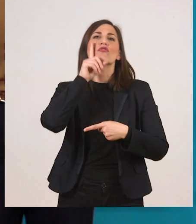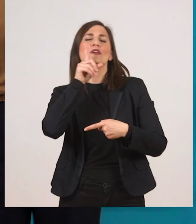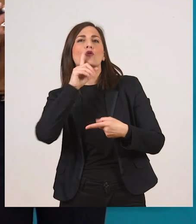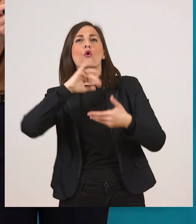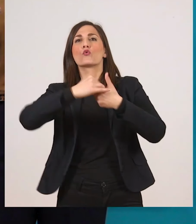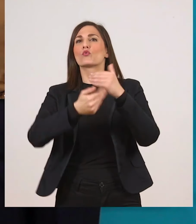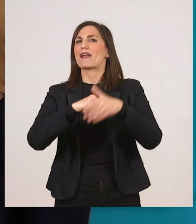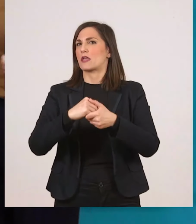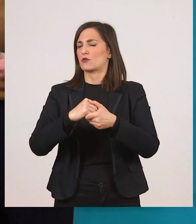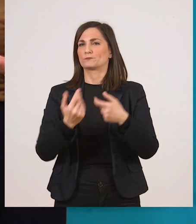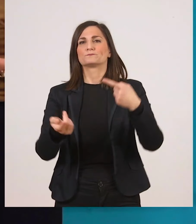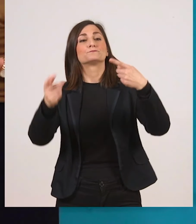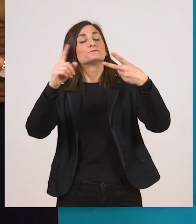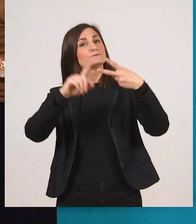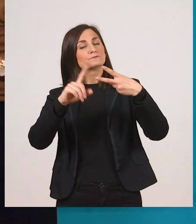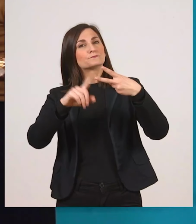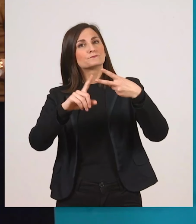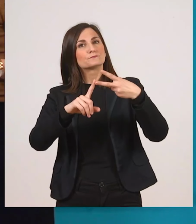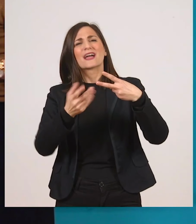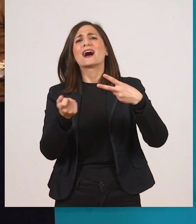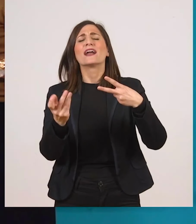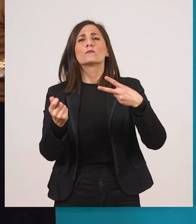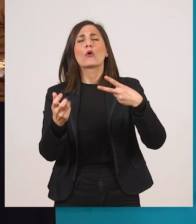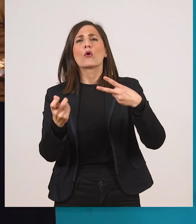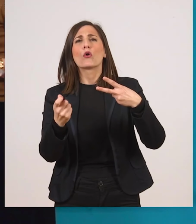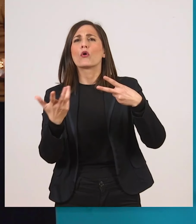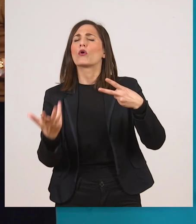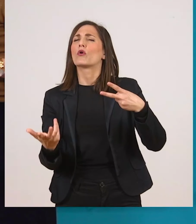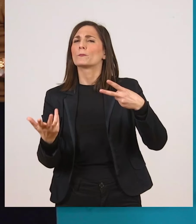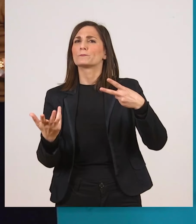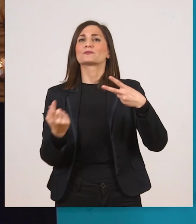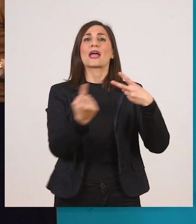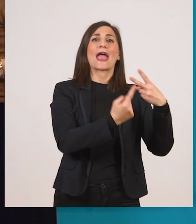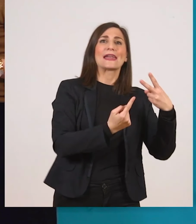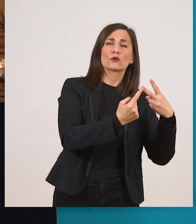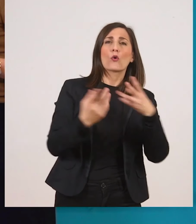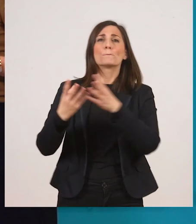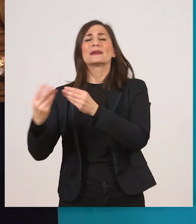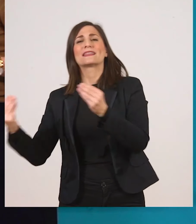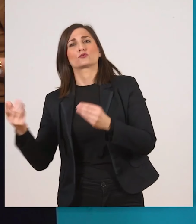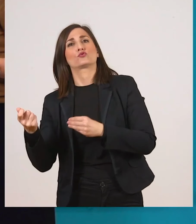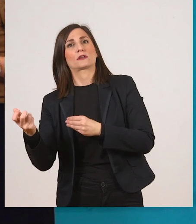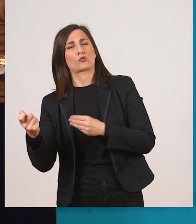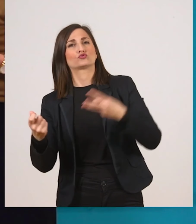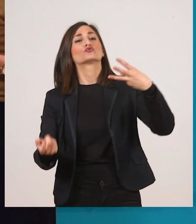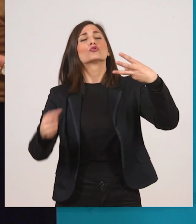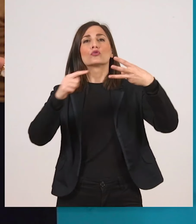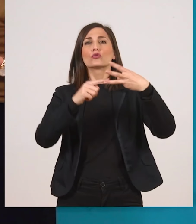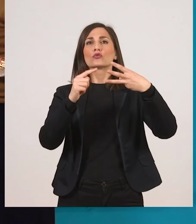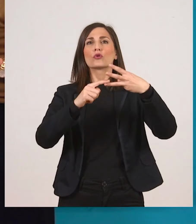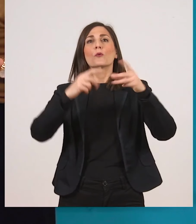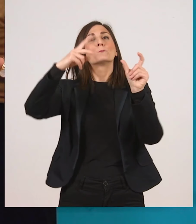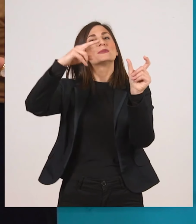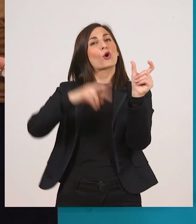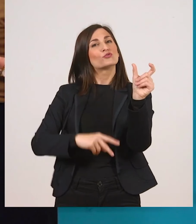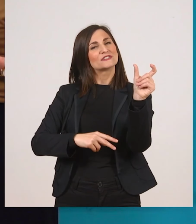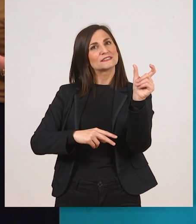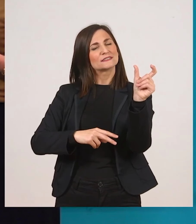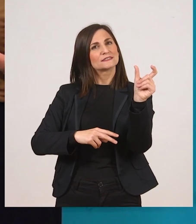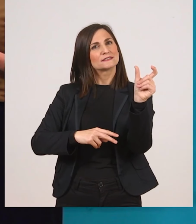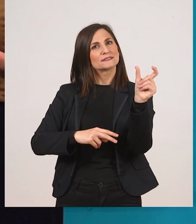αρσενικό, θηλυκό και ουδέτερο. Έχουν αριθμό, ενικό και πληθυντικό, και έχουν και πτώσεις,